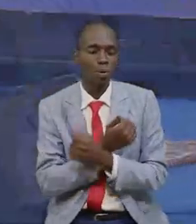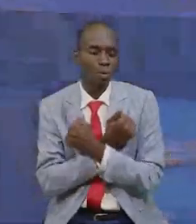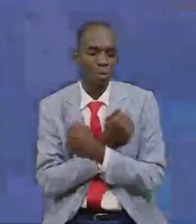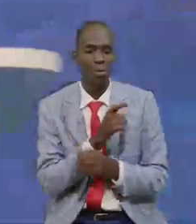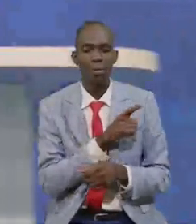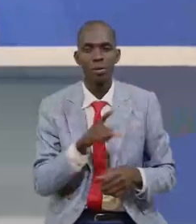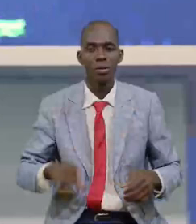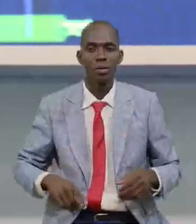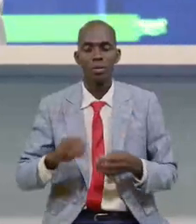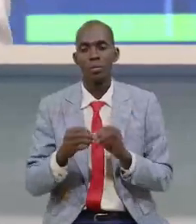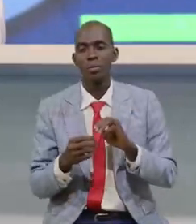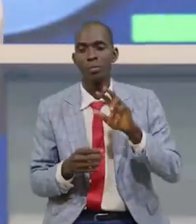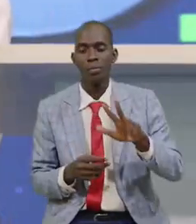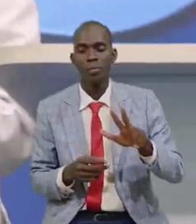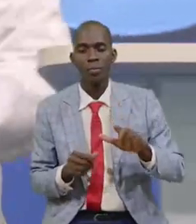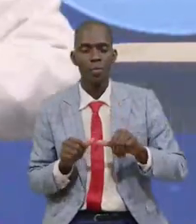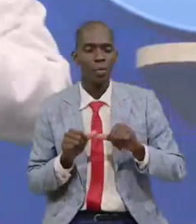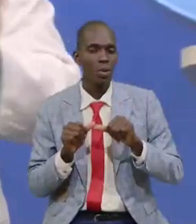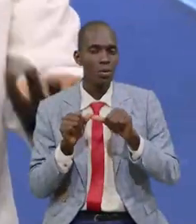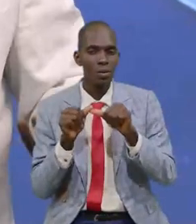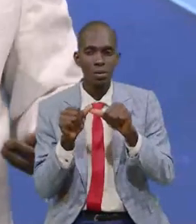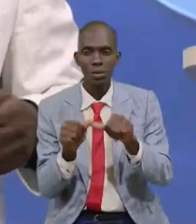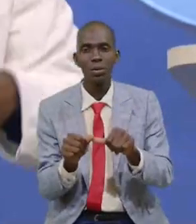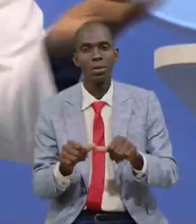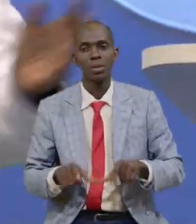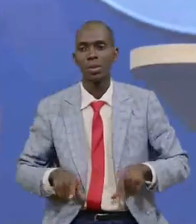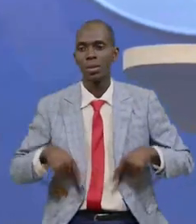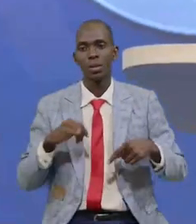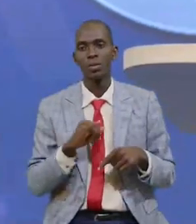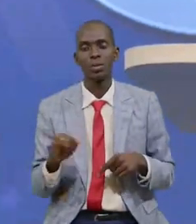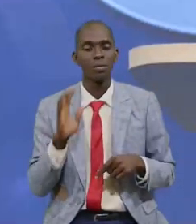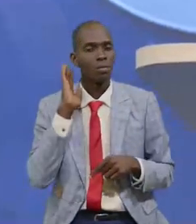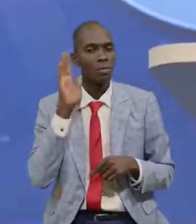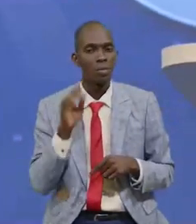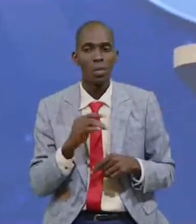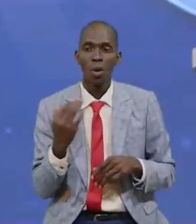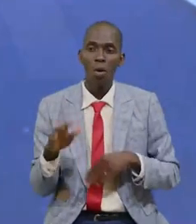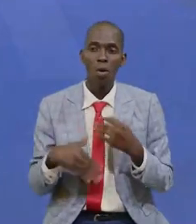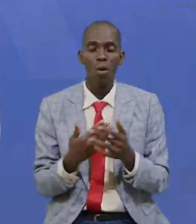Troisième point, vivre perpétuellement à tout moment,